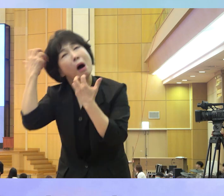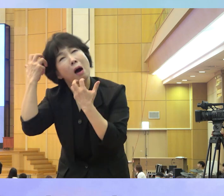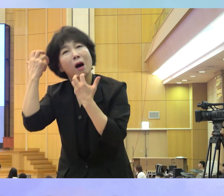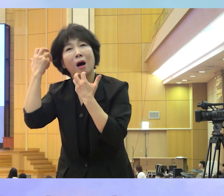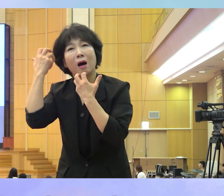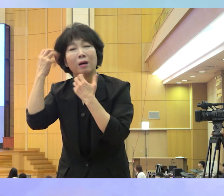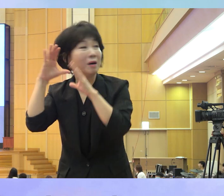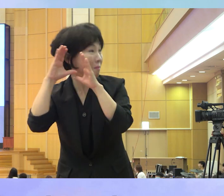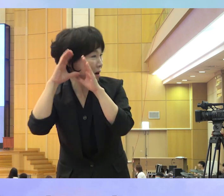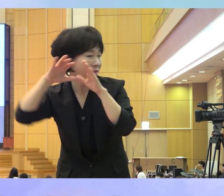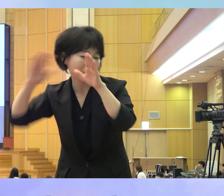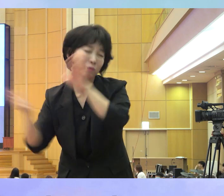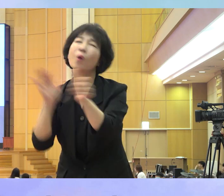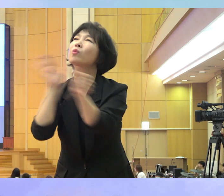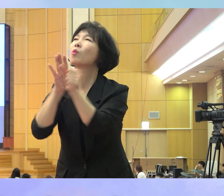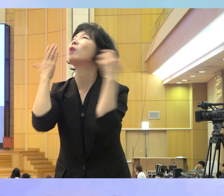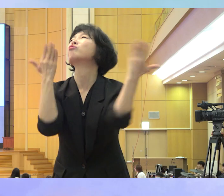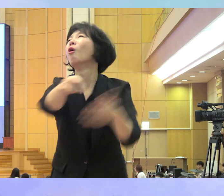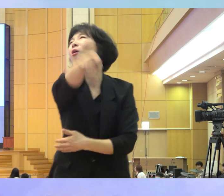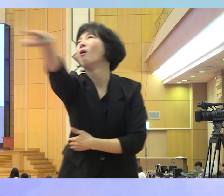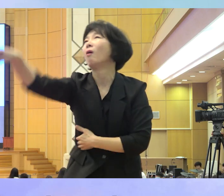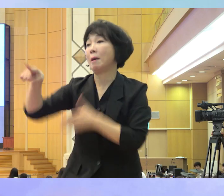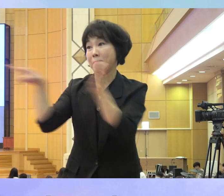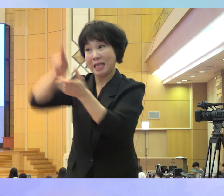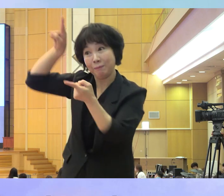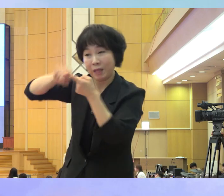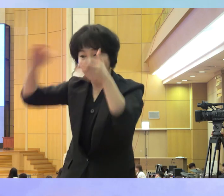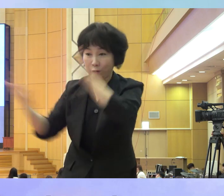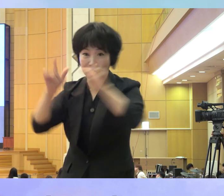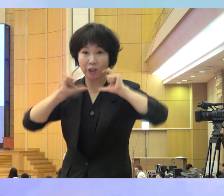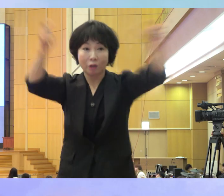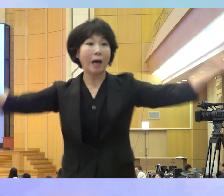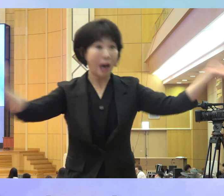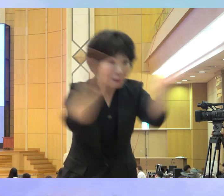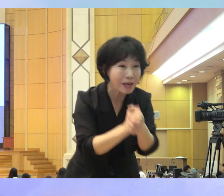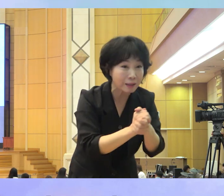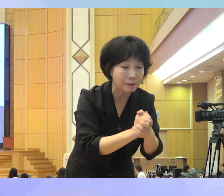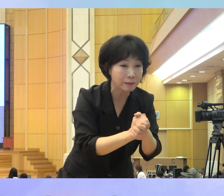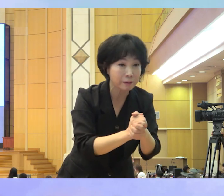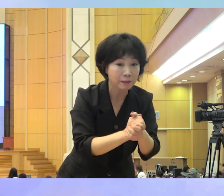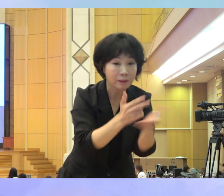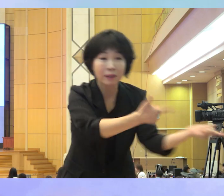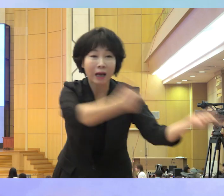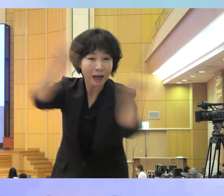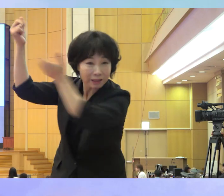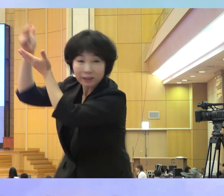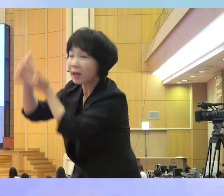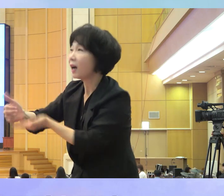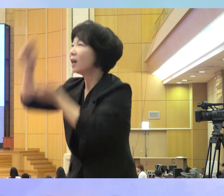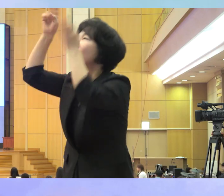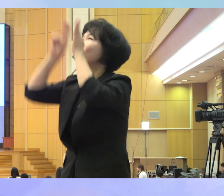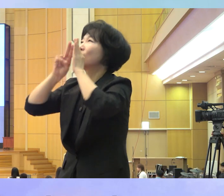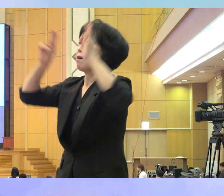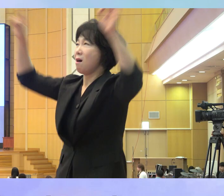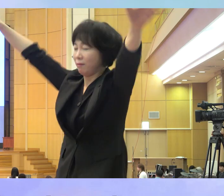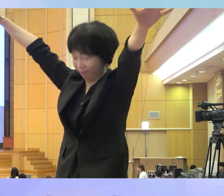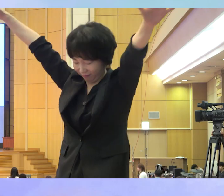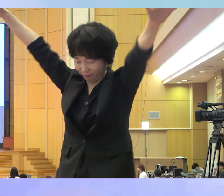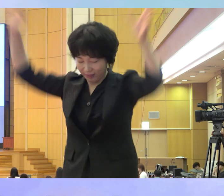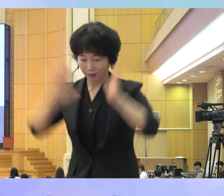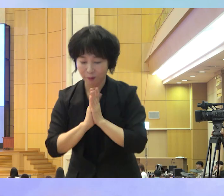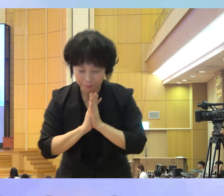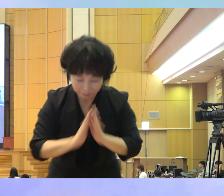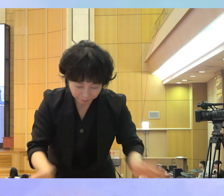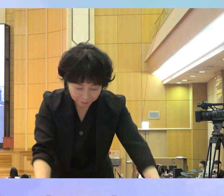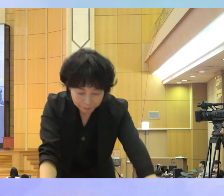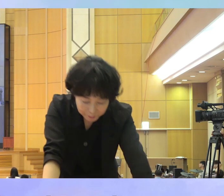소망을 이루어 주옵소서. 믿음대로 될지어다. 주여 부르 기도합니다. 주여!